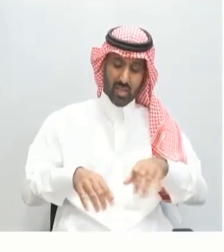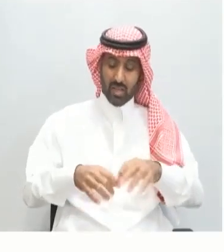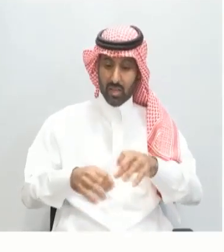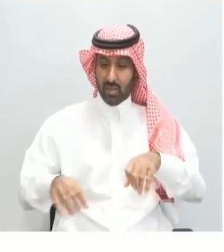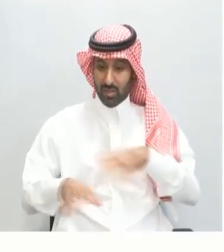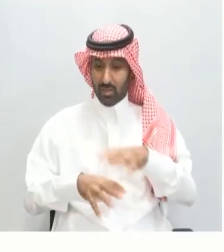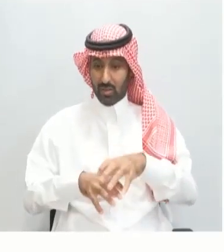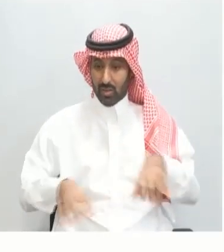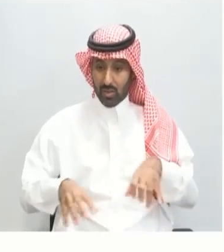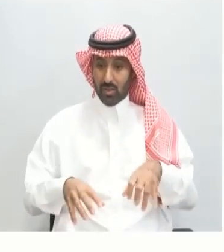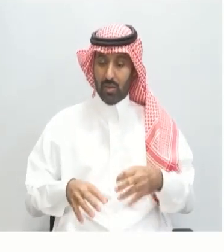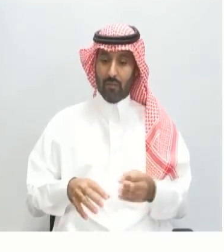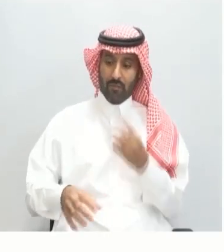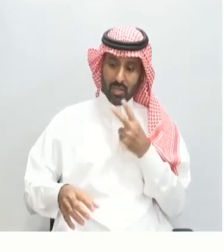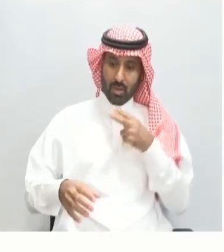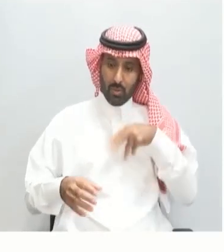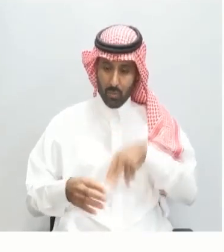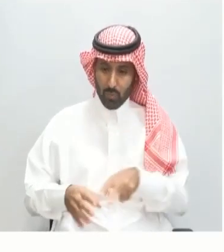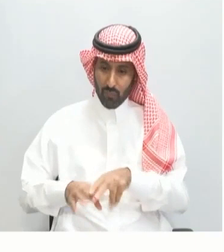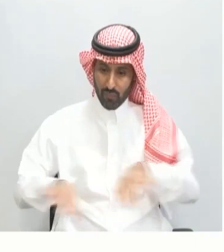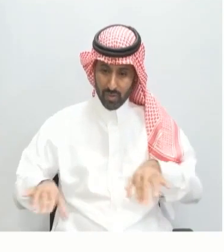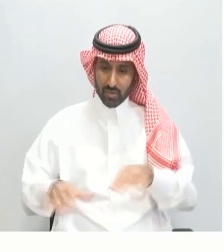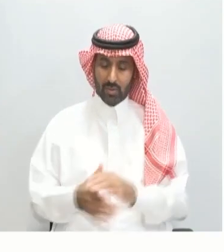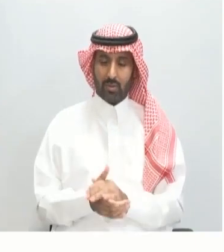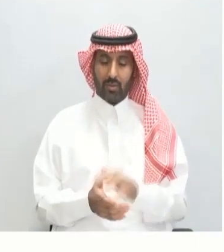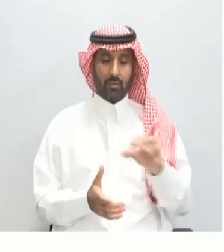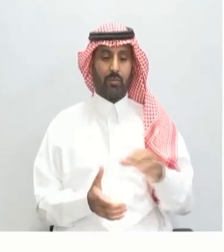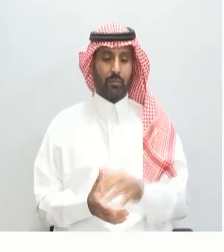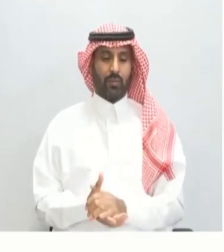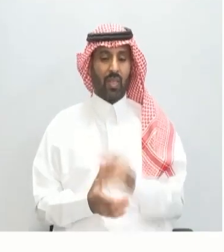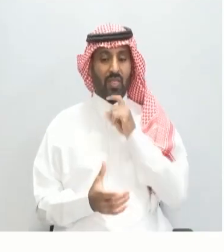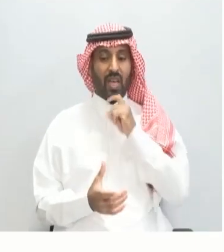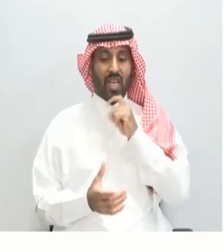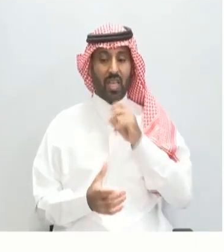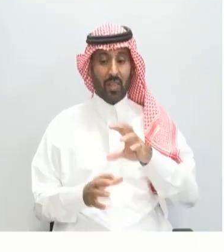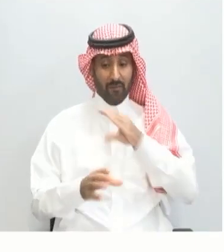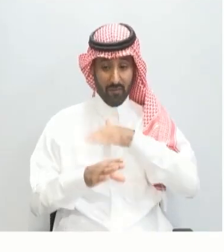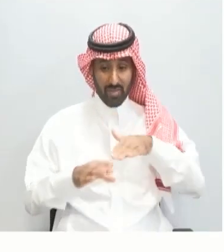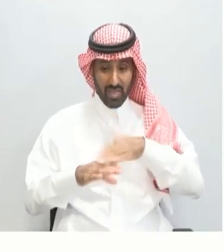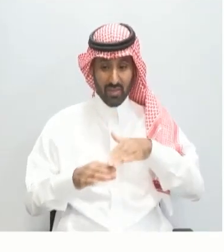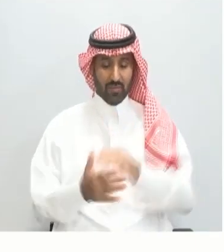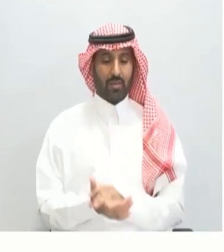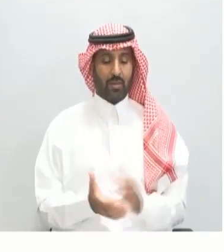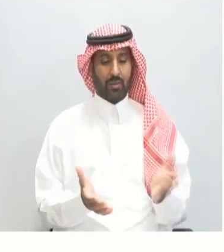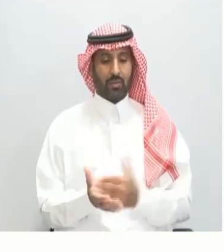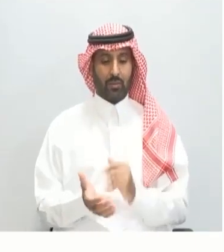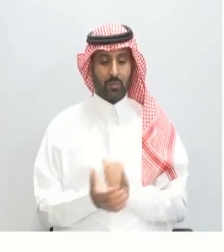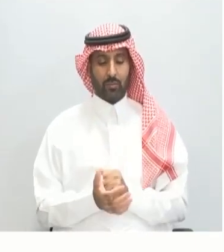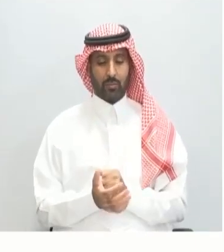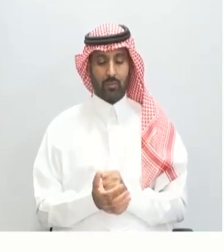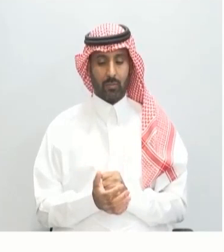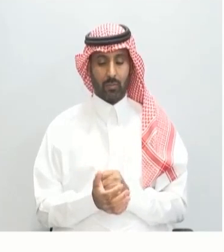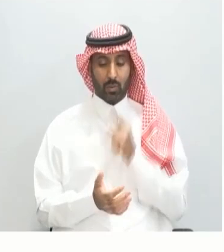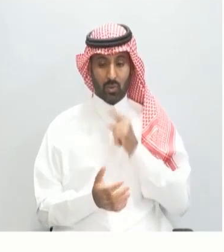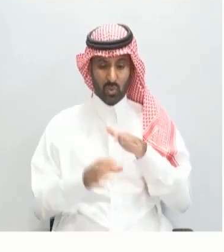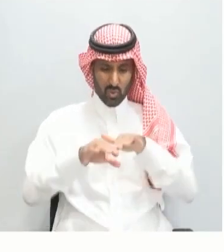تحرك او انزلاق لبعض طبقات الارض في المناطق كما ذكرنا في المناطق الضعيفه وهي مناطق